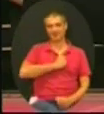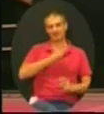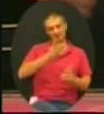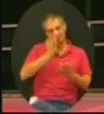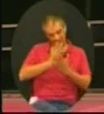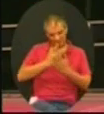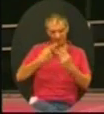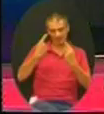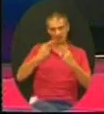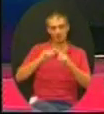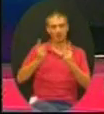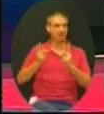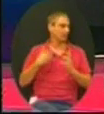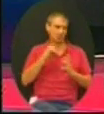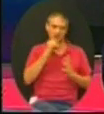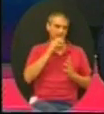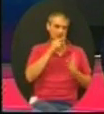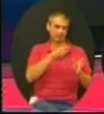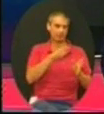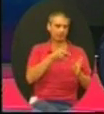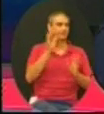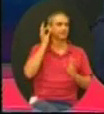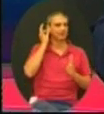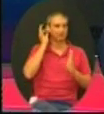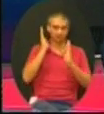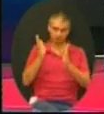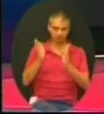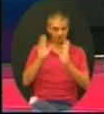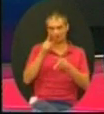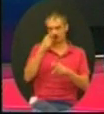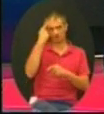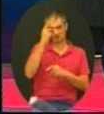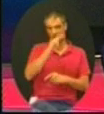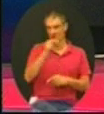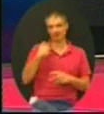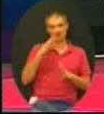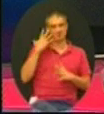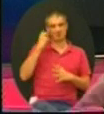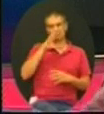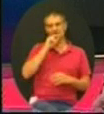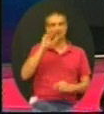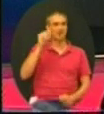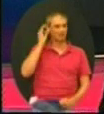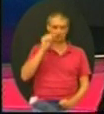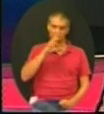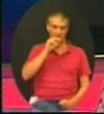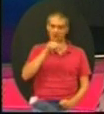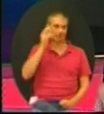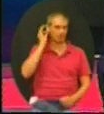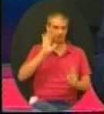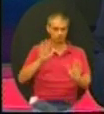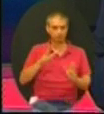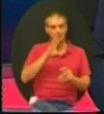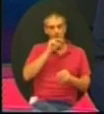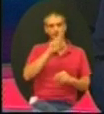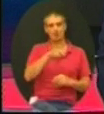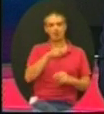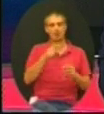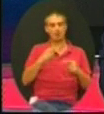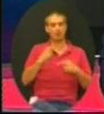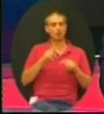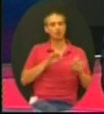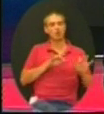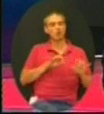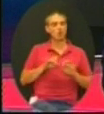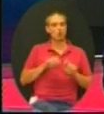זה כבר ליום אחר. זהו, אני לא רוצה לדבר. הנשים עכשיו, למרות שאת יודעת שזה נושא שאני מאוד אוהבת לדבר עליו, לא נדבר על נשים, נדבר דווקא על הקונסרבטיבים